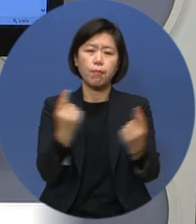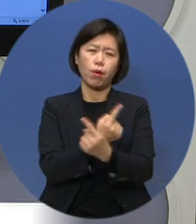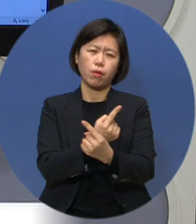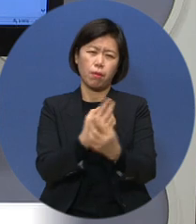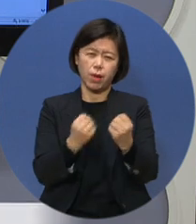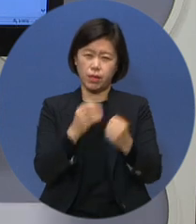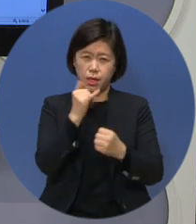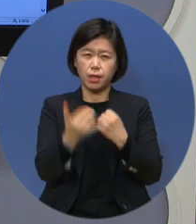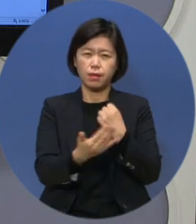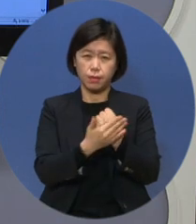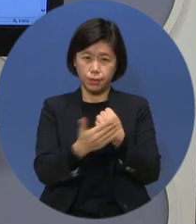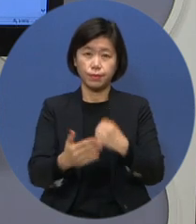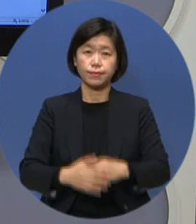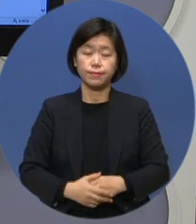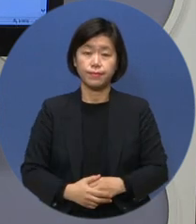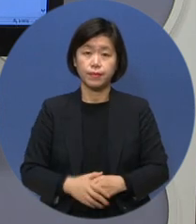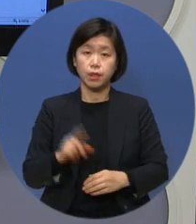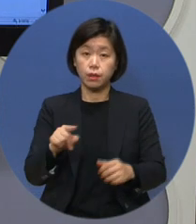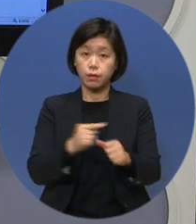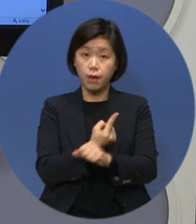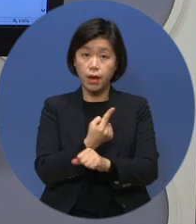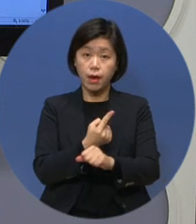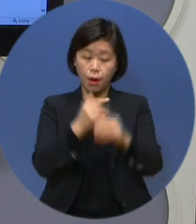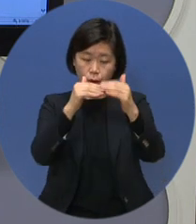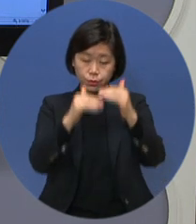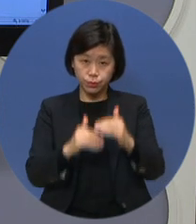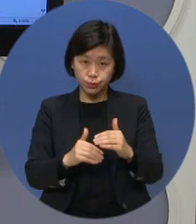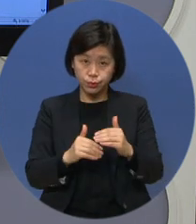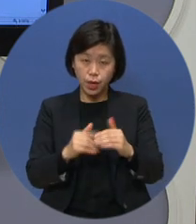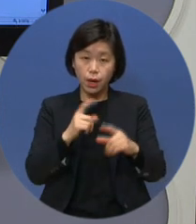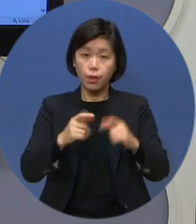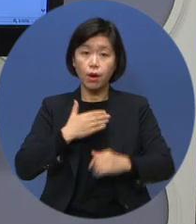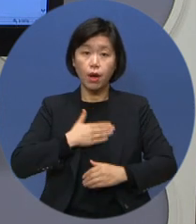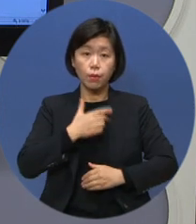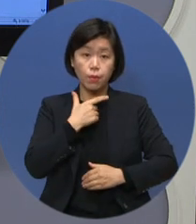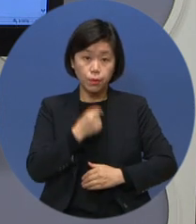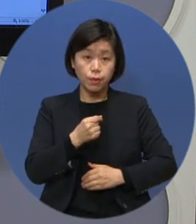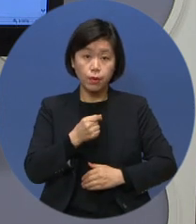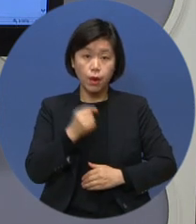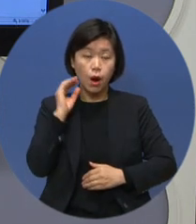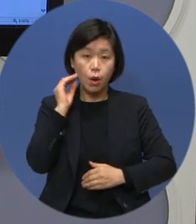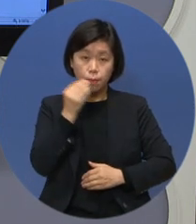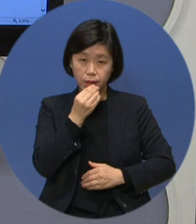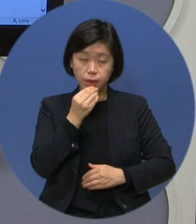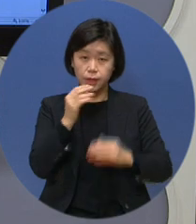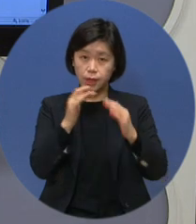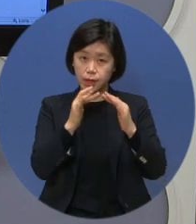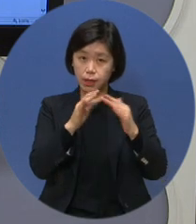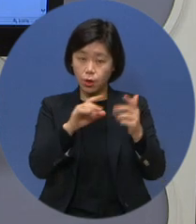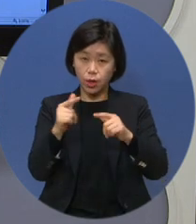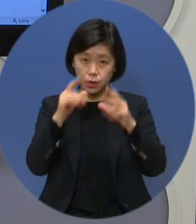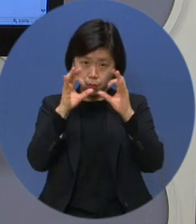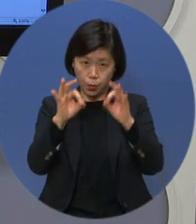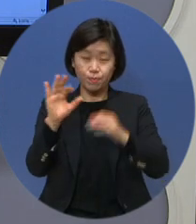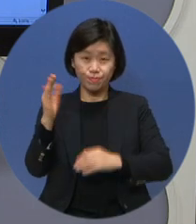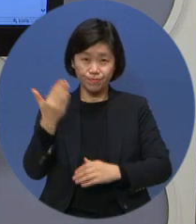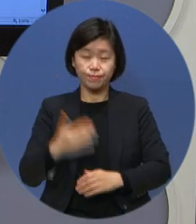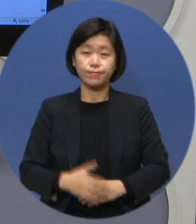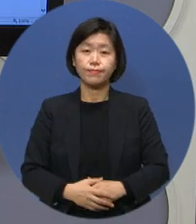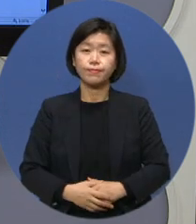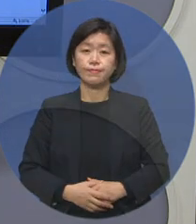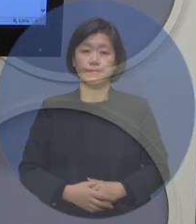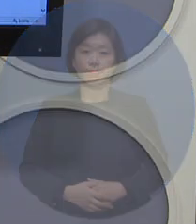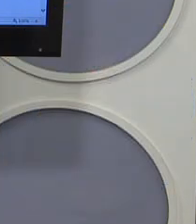밝혔습니다 이밖에 자세한 사항은 외 편 손 페이지와 장애인 신문 복제 탭이 뉴스를 통해 확인할 수 있습니다